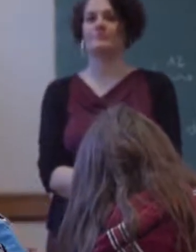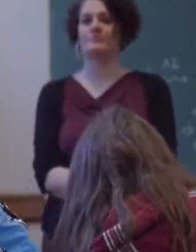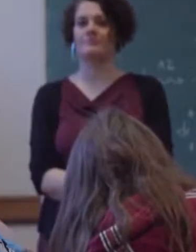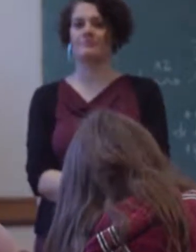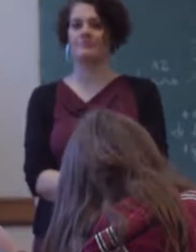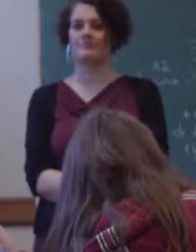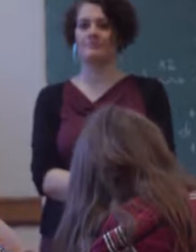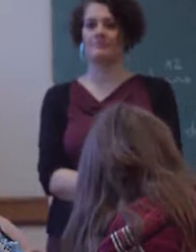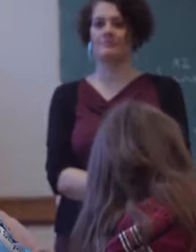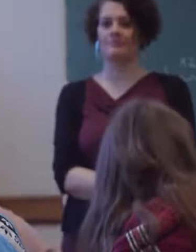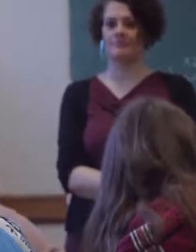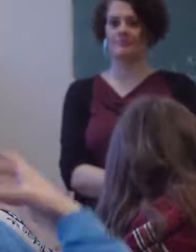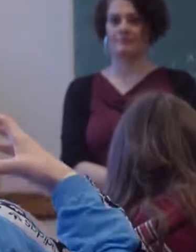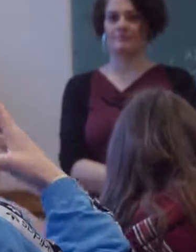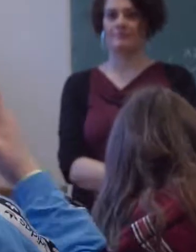S,